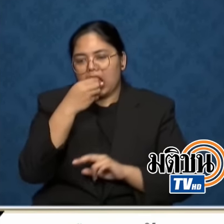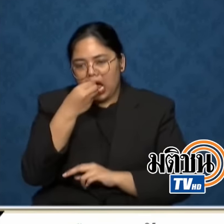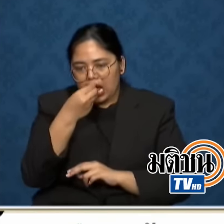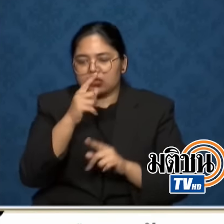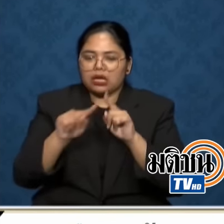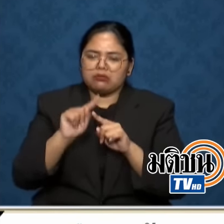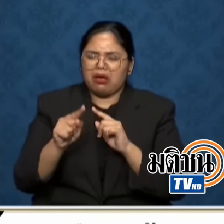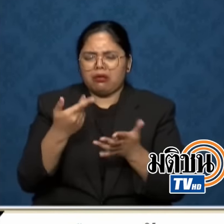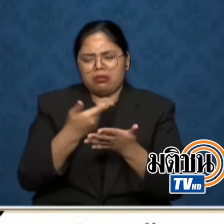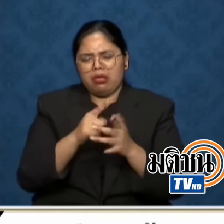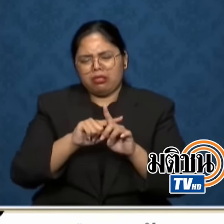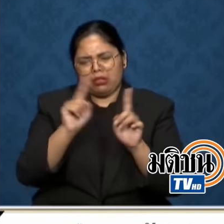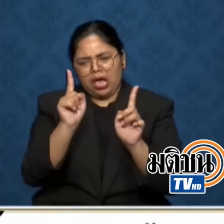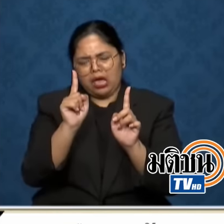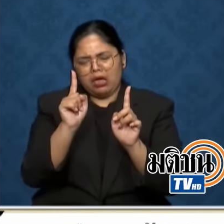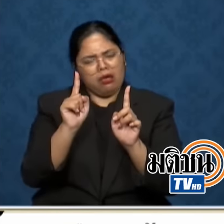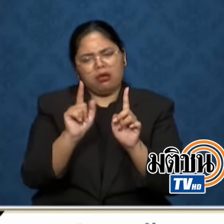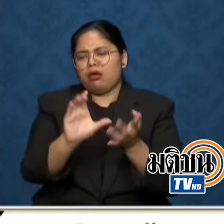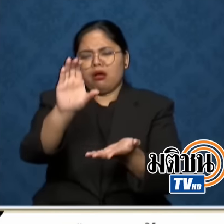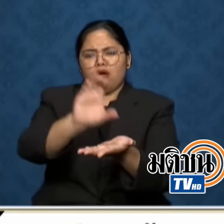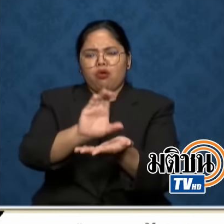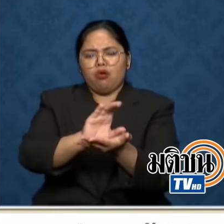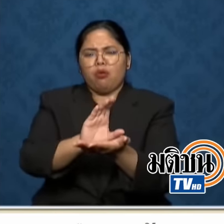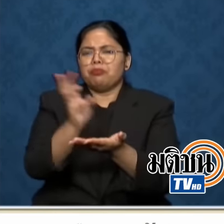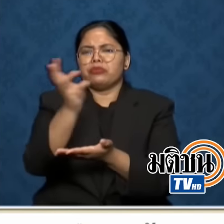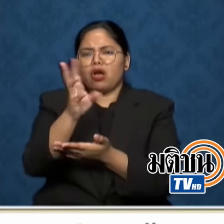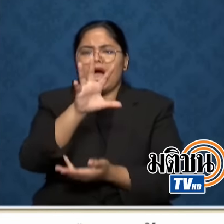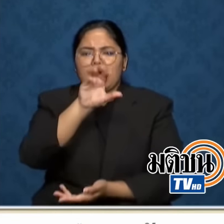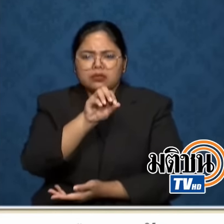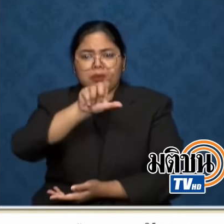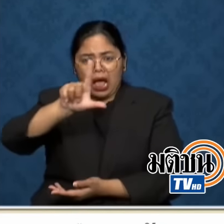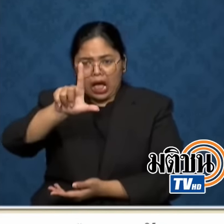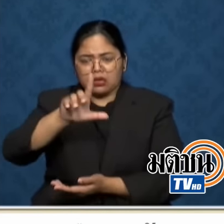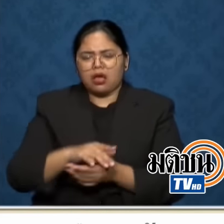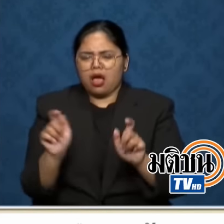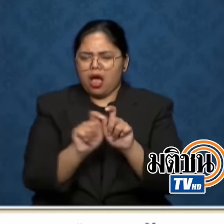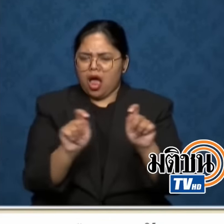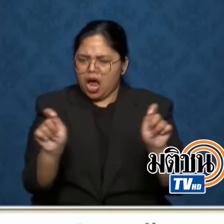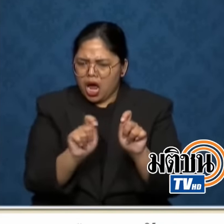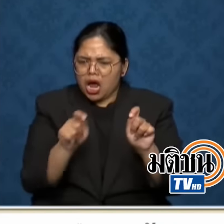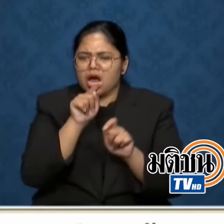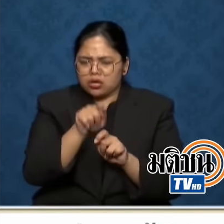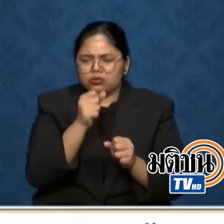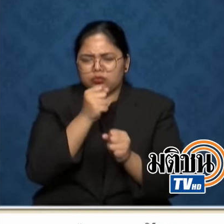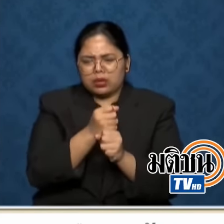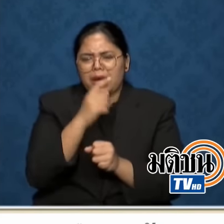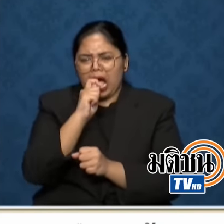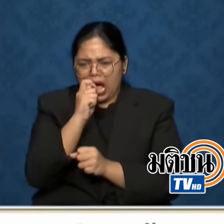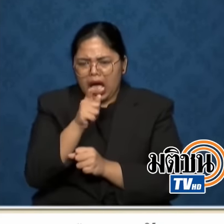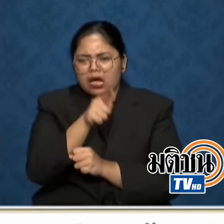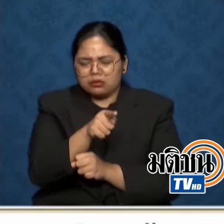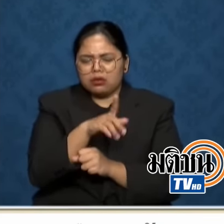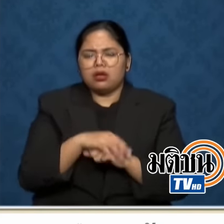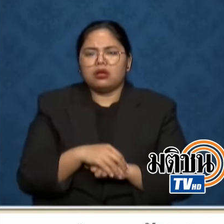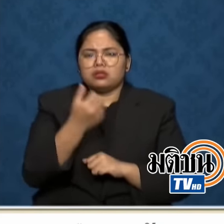ย้อนสไลด์หน่อยได้ไหมครับนะครับ50ล้านบาทครับอนุ ด้านการเฟสติวัลครับดีไซน์ Thinking 11อย่าห